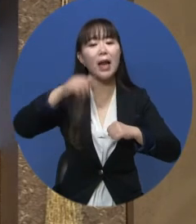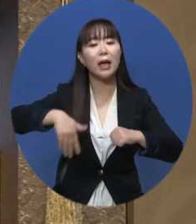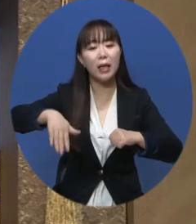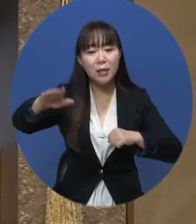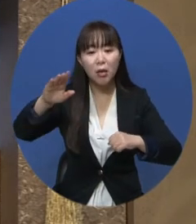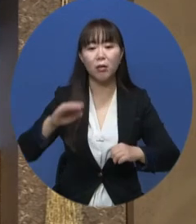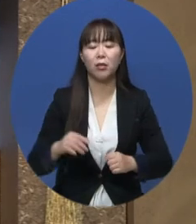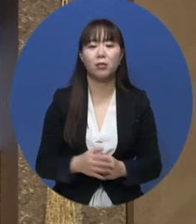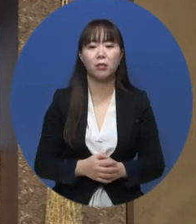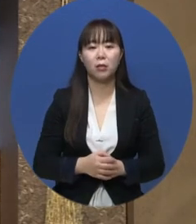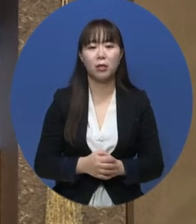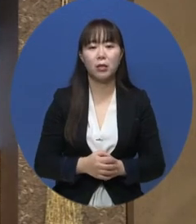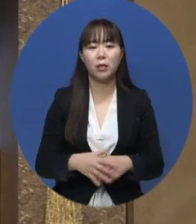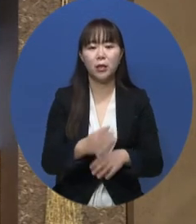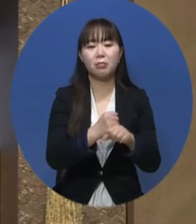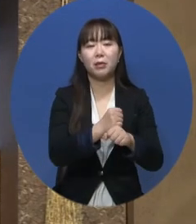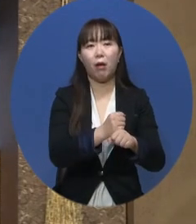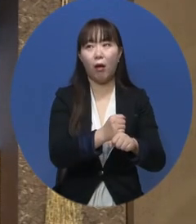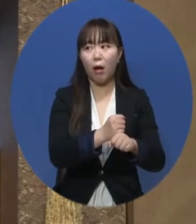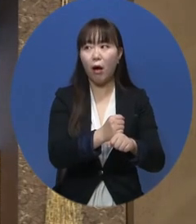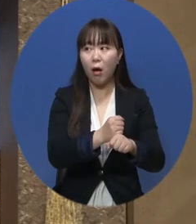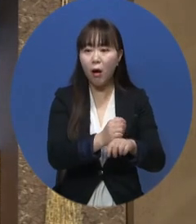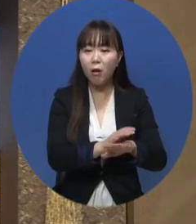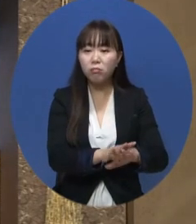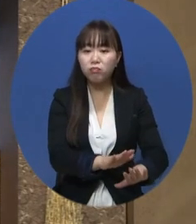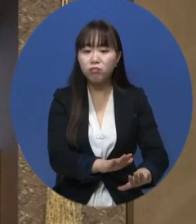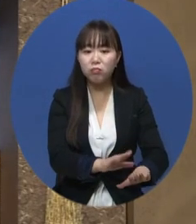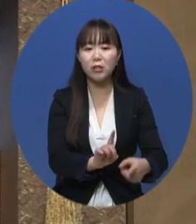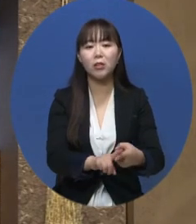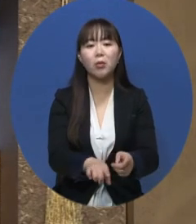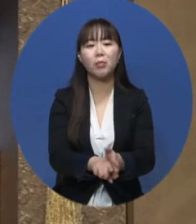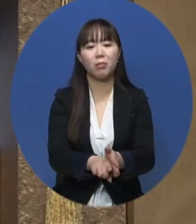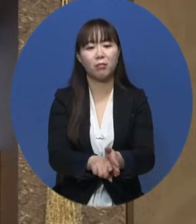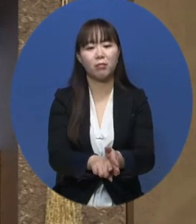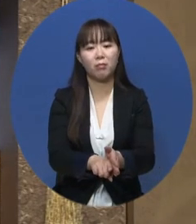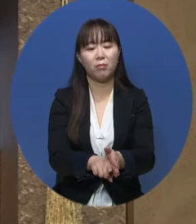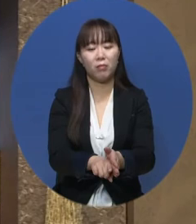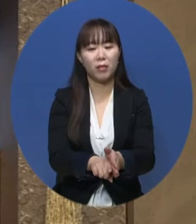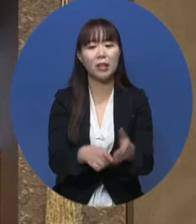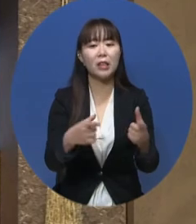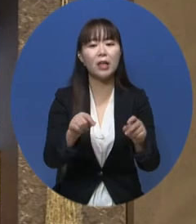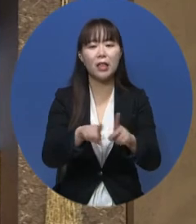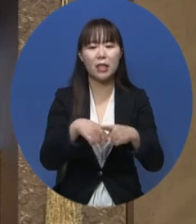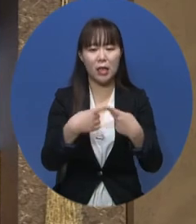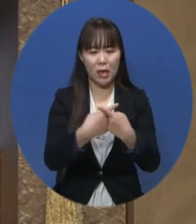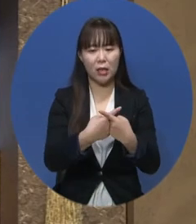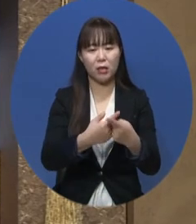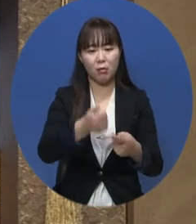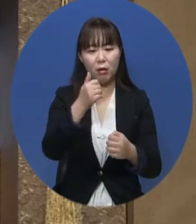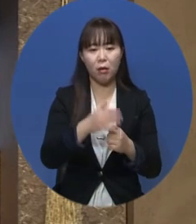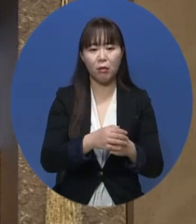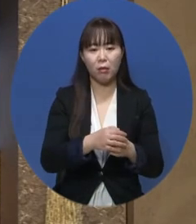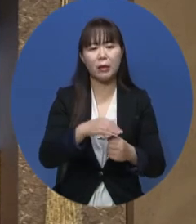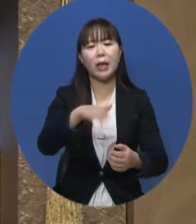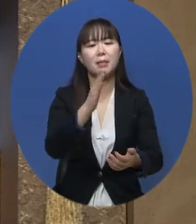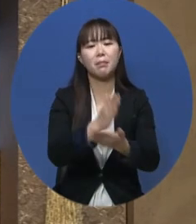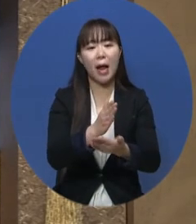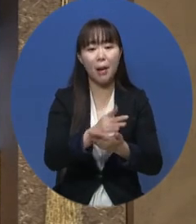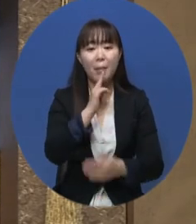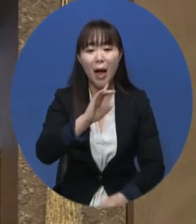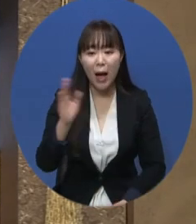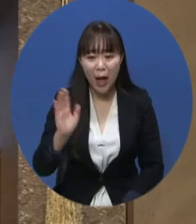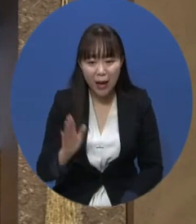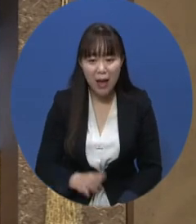가세요. 그러면 짐 싸던 걸 멈춥니다. 그거 믿으면. 아. 그러니까 그렇게 이해를 하시는 게 좋아요. 어르신 가지 말라는 게